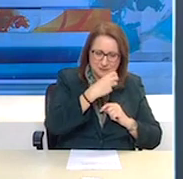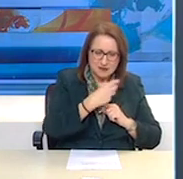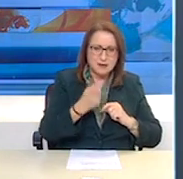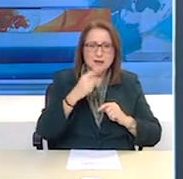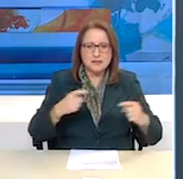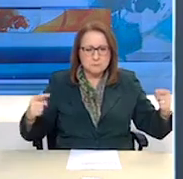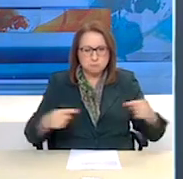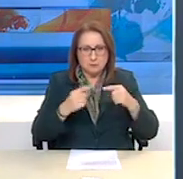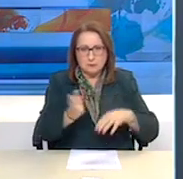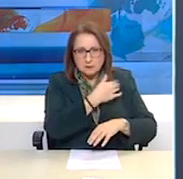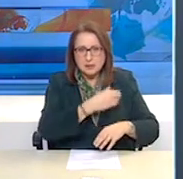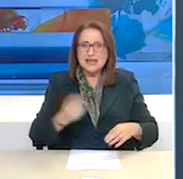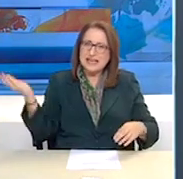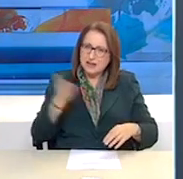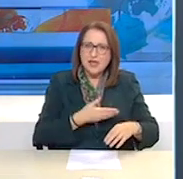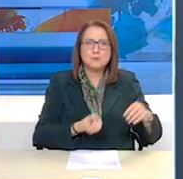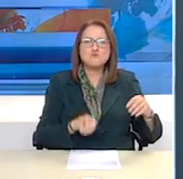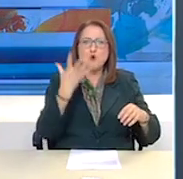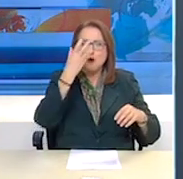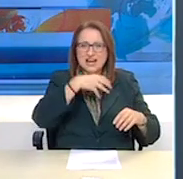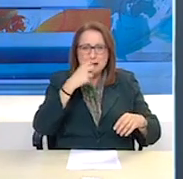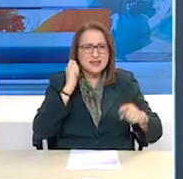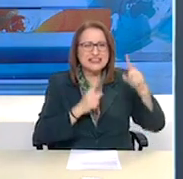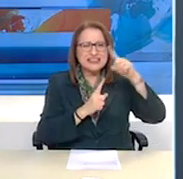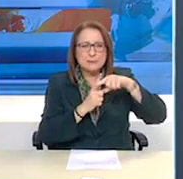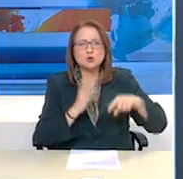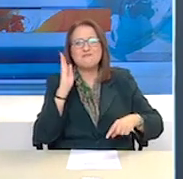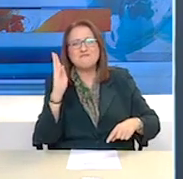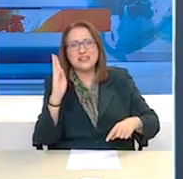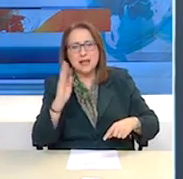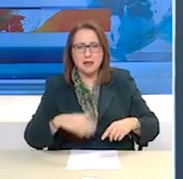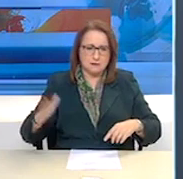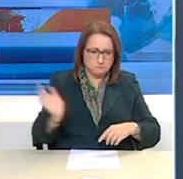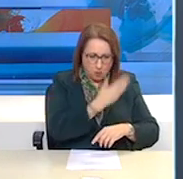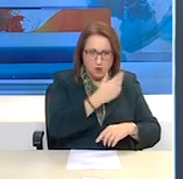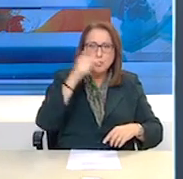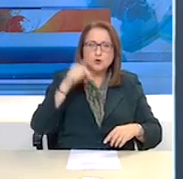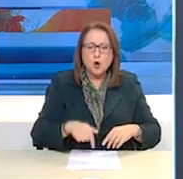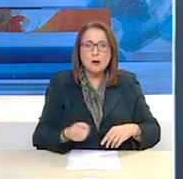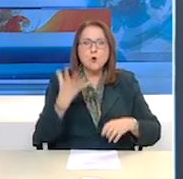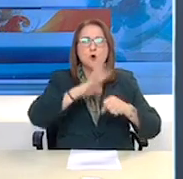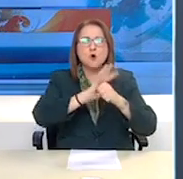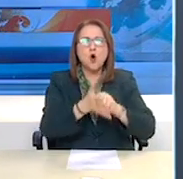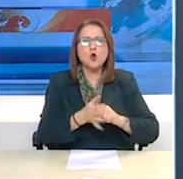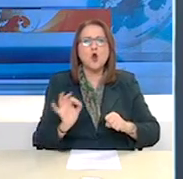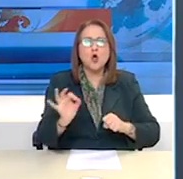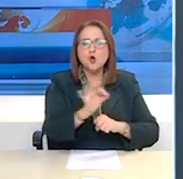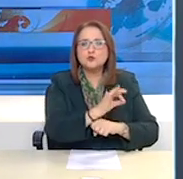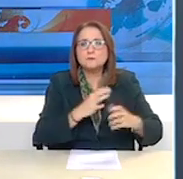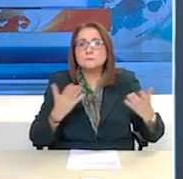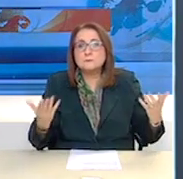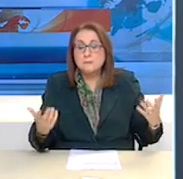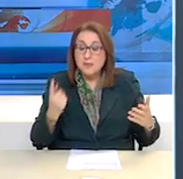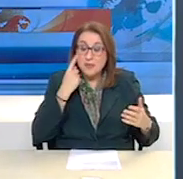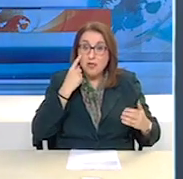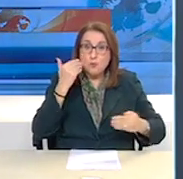Του χρόνου είναι μια μεγάλη αβεβαιότητα, ένα μεγάλο ερωτηματικό, αλλά σίγουρα στρατηγικές που αφορούν την πρόληψη, εάν δεν έχουμε μέχρι τότε εμβόλιο